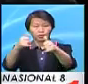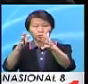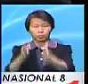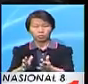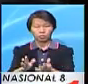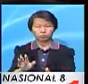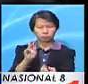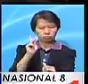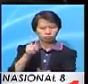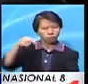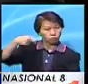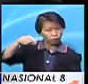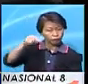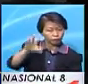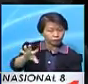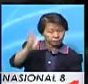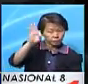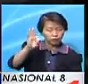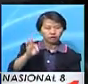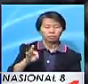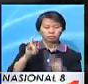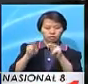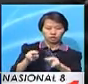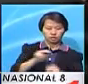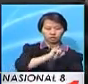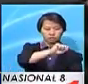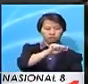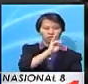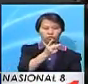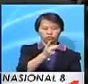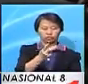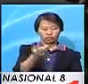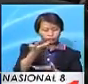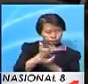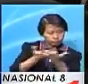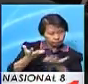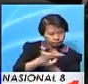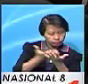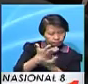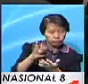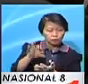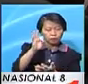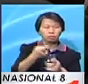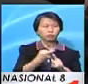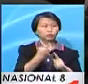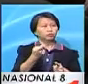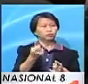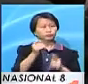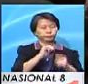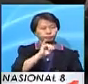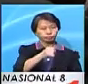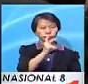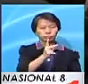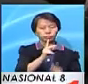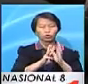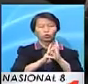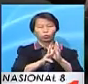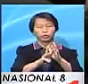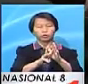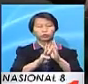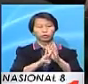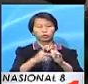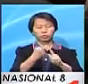layak untuk dipilih dilihat oleh jawatan kuasa saringan yang terdiri daripada wakil daripada